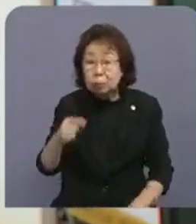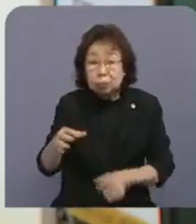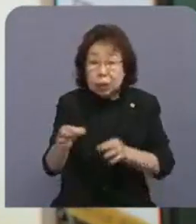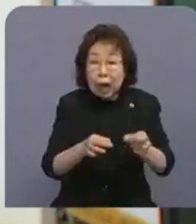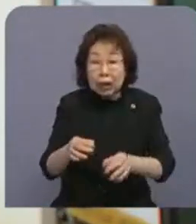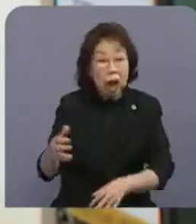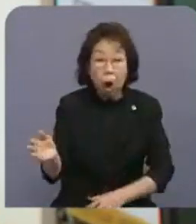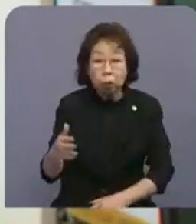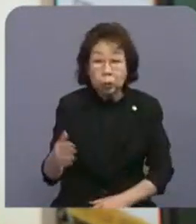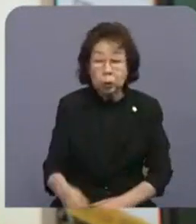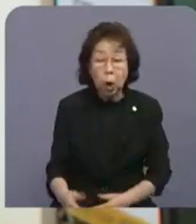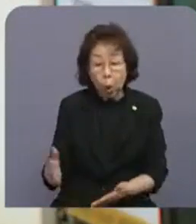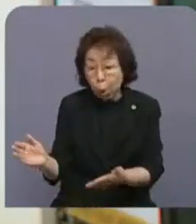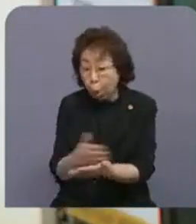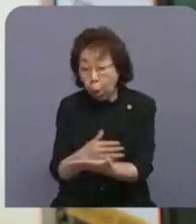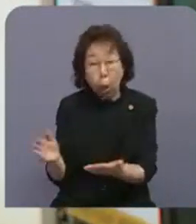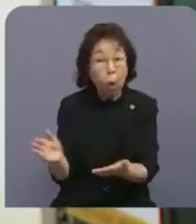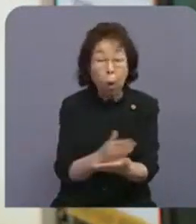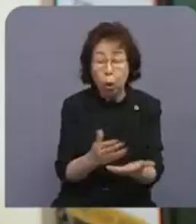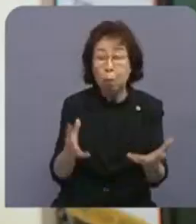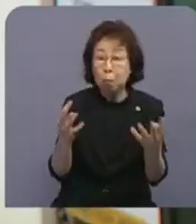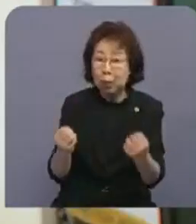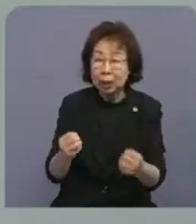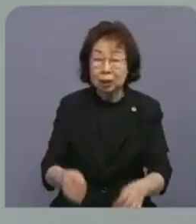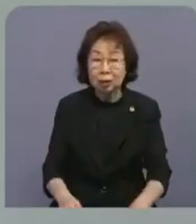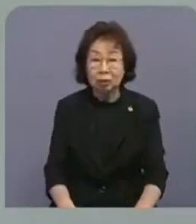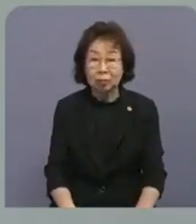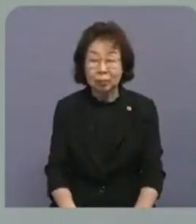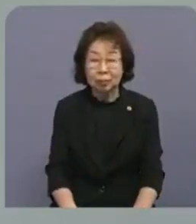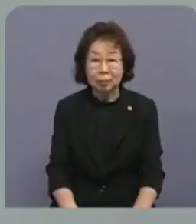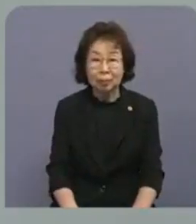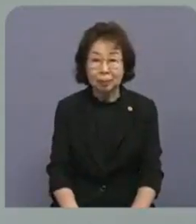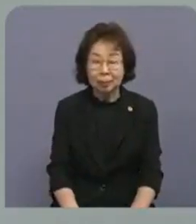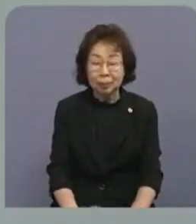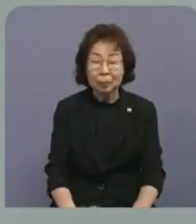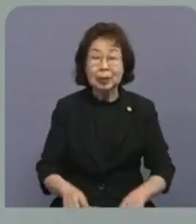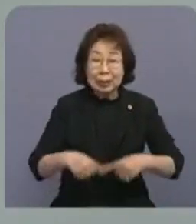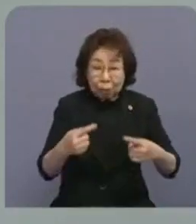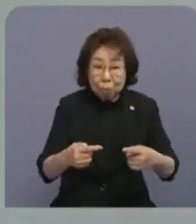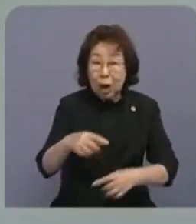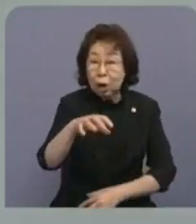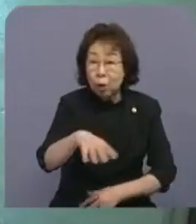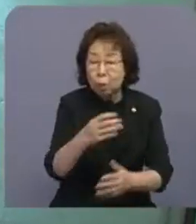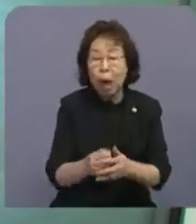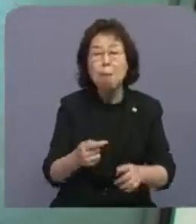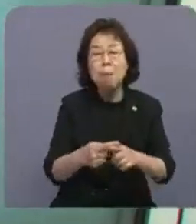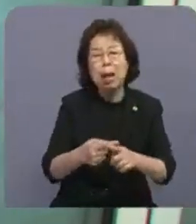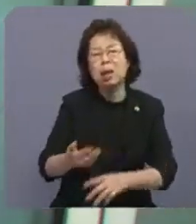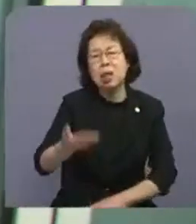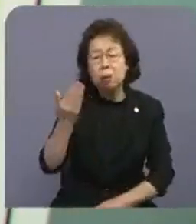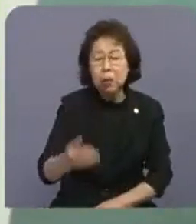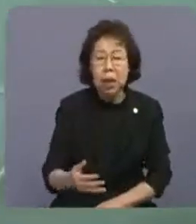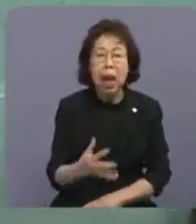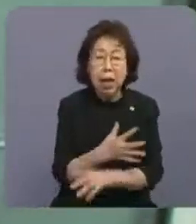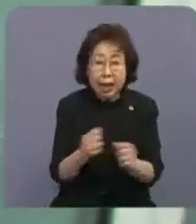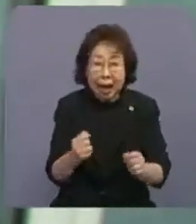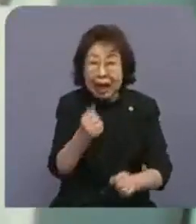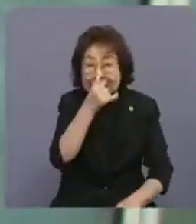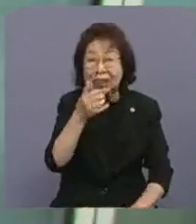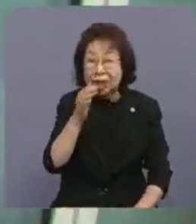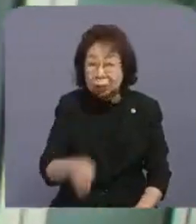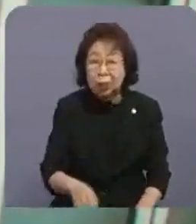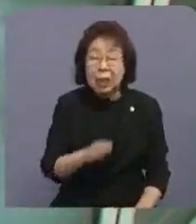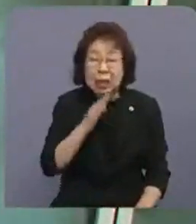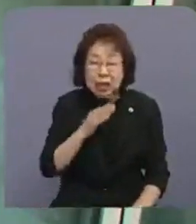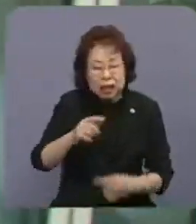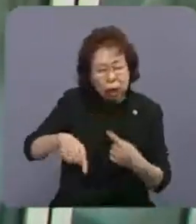하지 않고 비워져 있는 공간들이 많습니다. 상가 시설의 경우 절반 넘게 계약을 유지하고 있지만